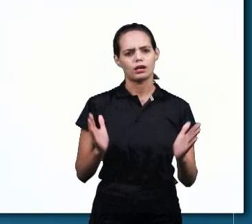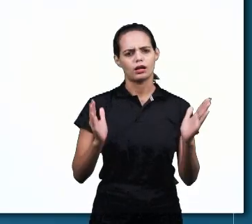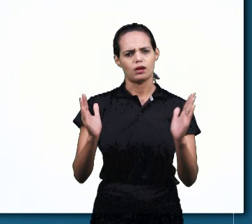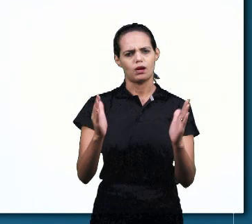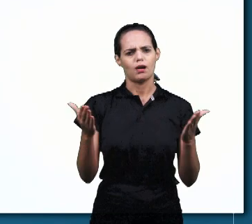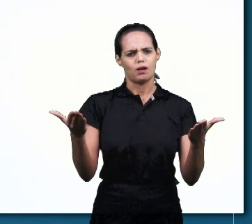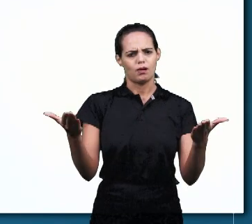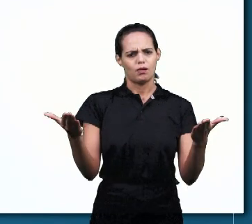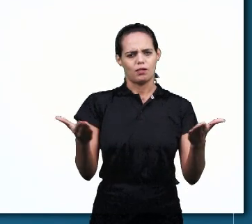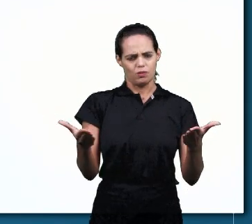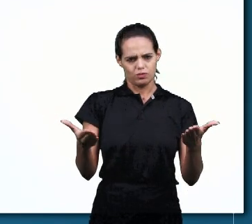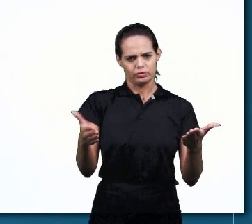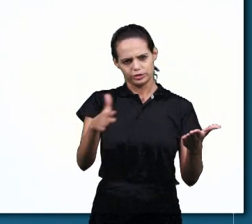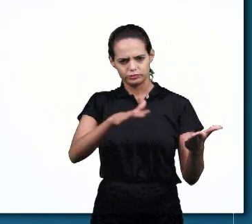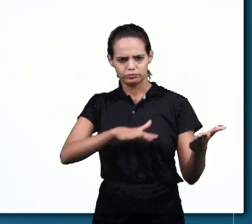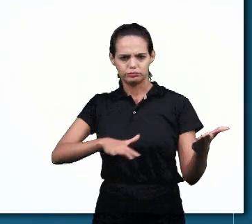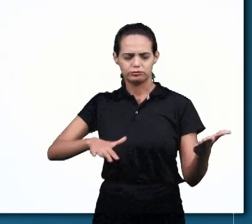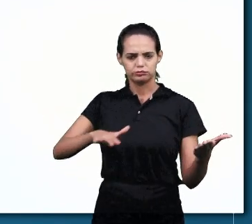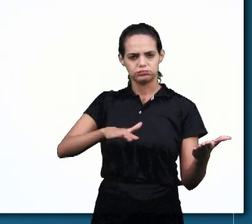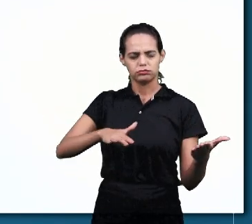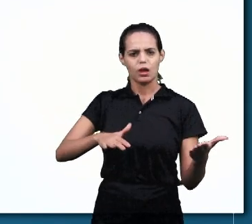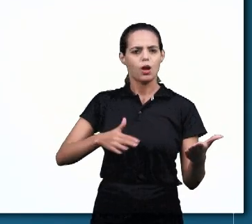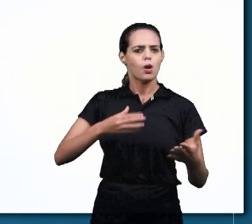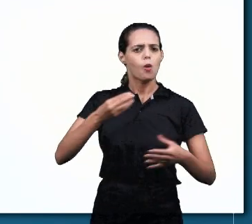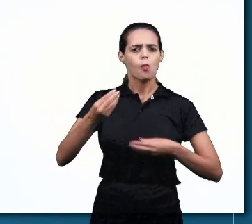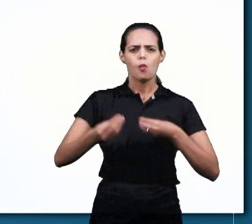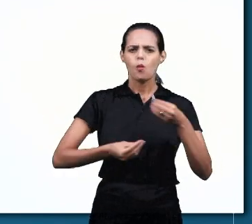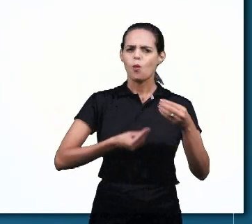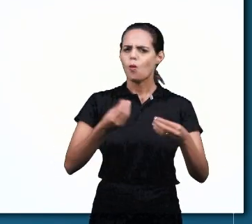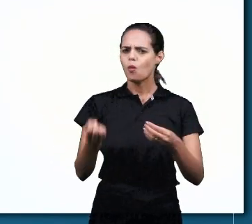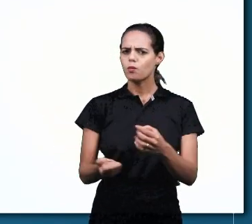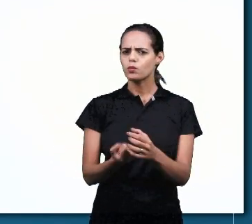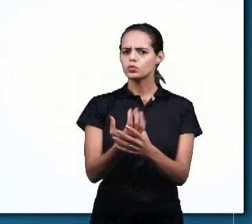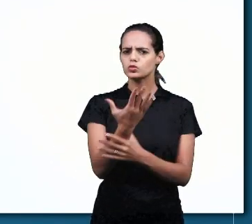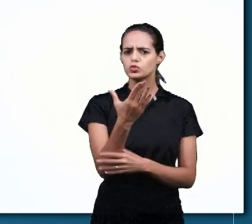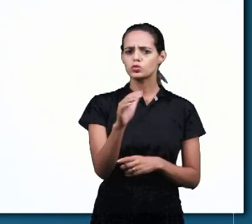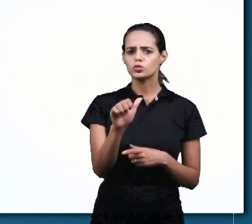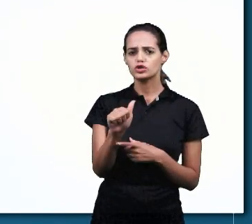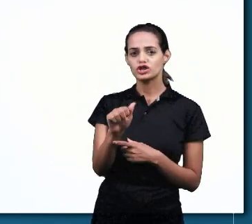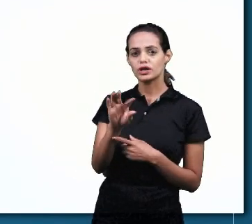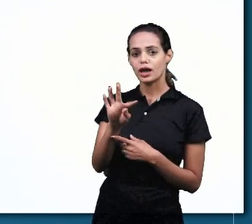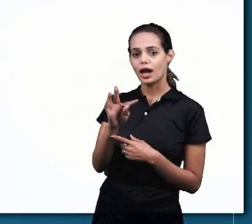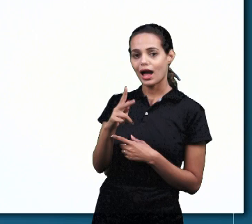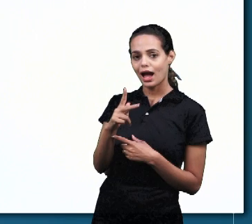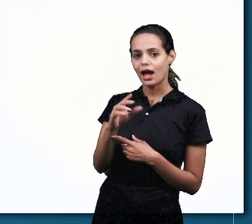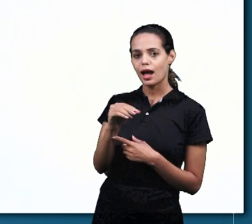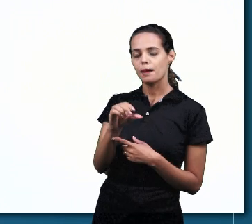partent et qui sont les apostates de cette dernière heure. Et notre